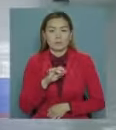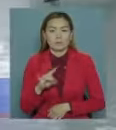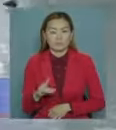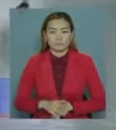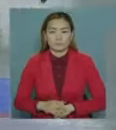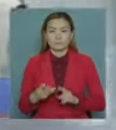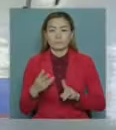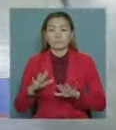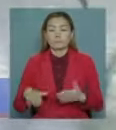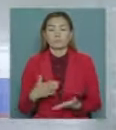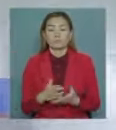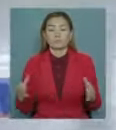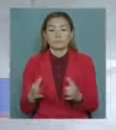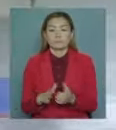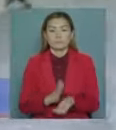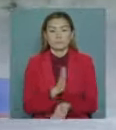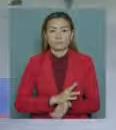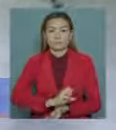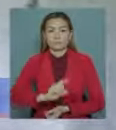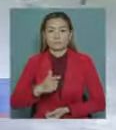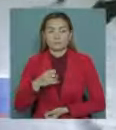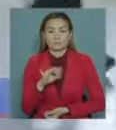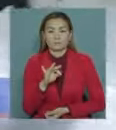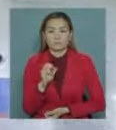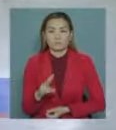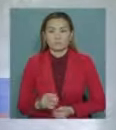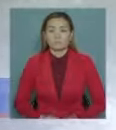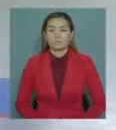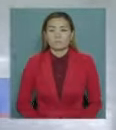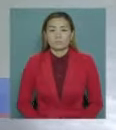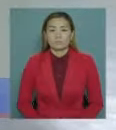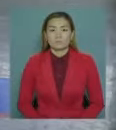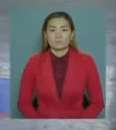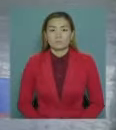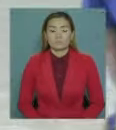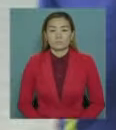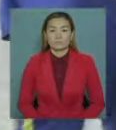Ахметов. Третье место – корреспондент газеты «Кызылкуга» Бауыржан Бердыгалиев.